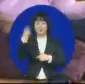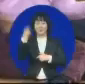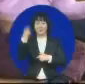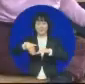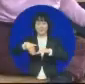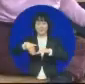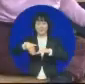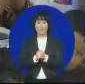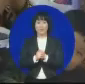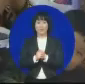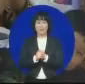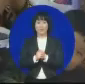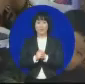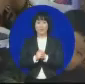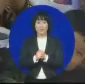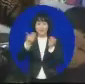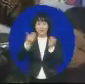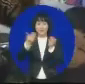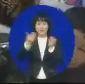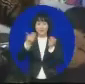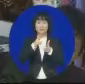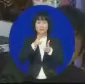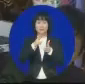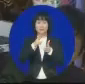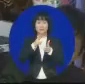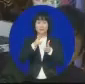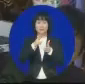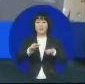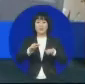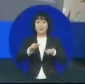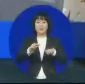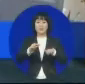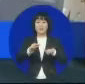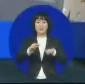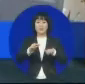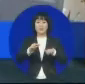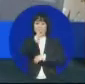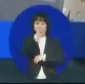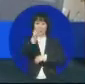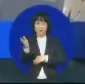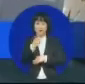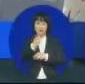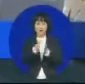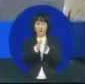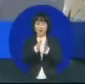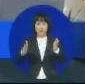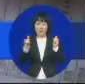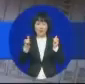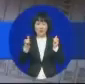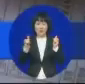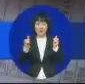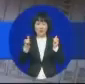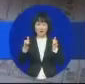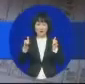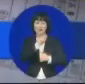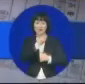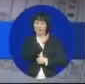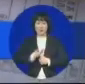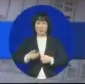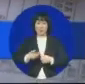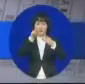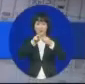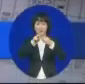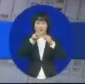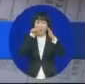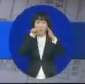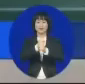이룰 계획입니다 이와 같은 낮추면 복지 사업은 이달부터 본격 시작되며 서비스 희망자는 거주지 읍면사무소 와